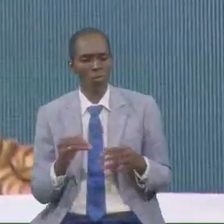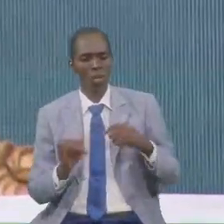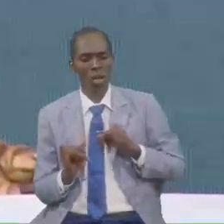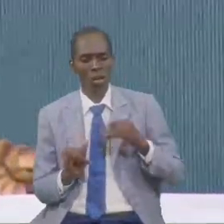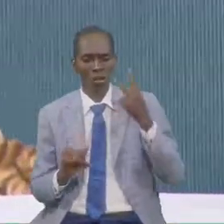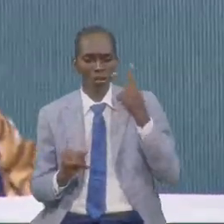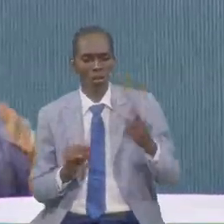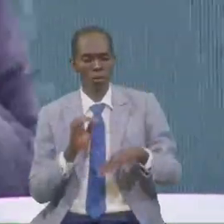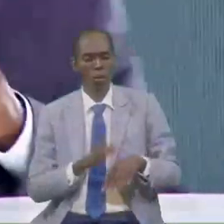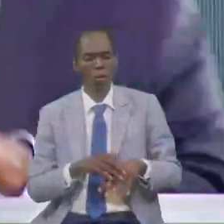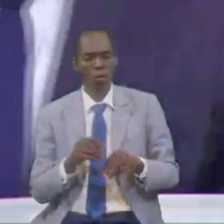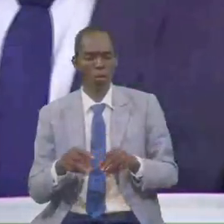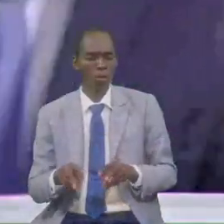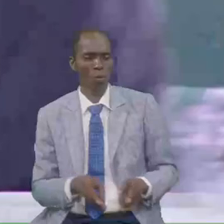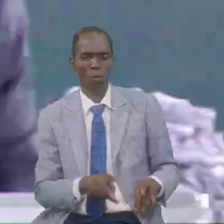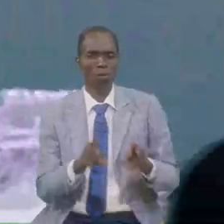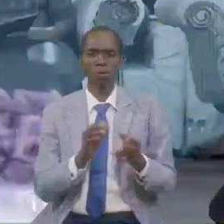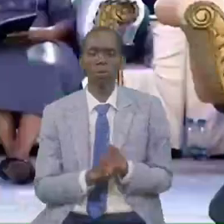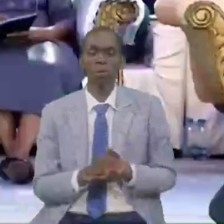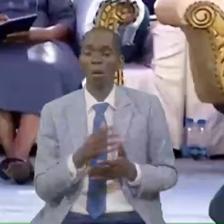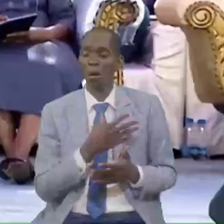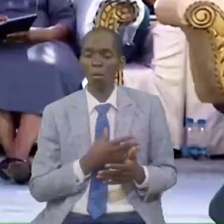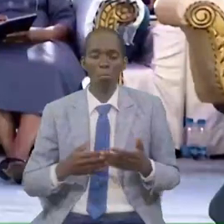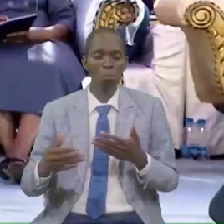quelque soit ce que je vois en route,